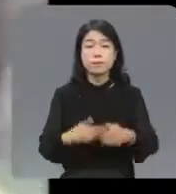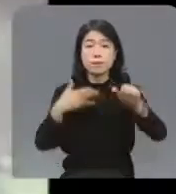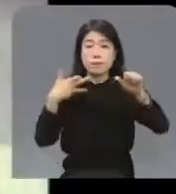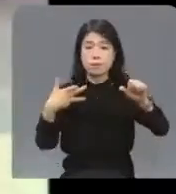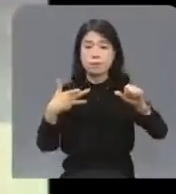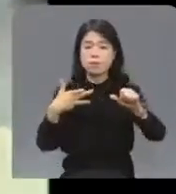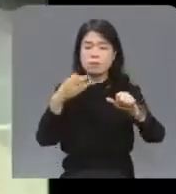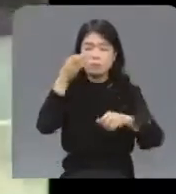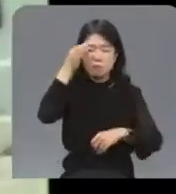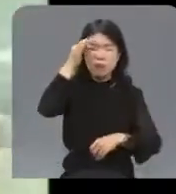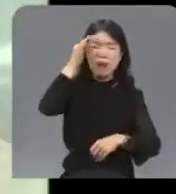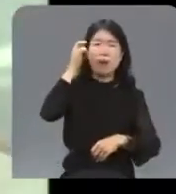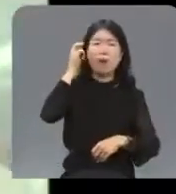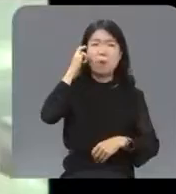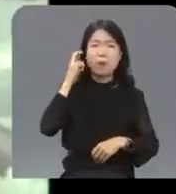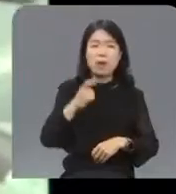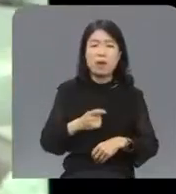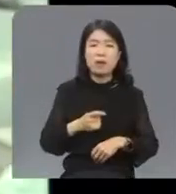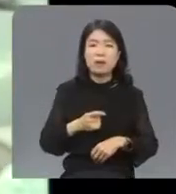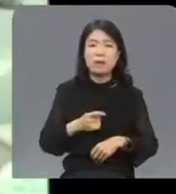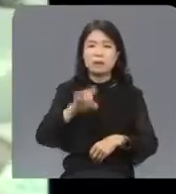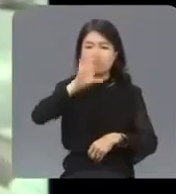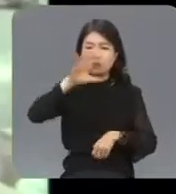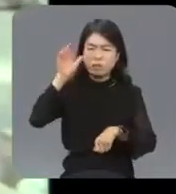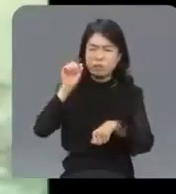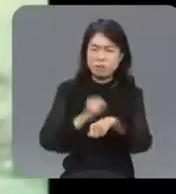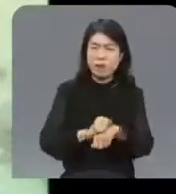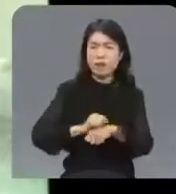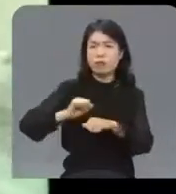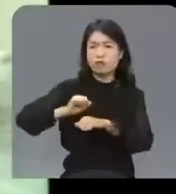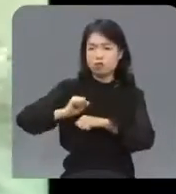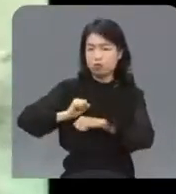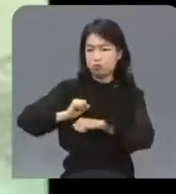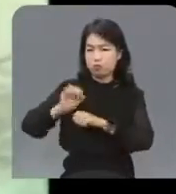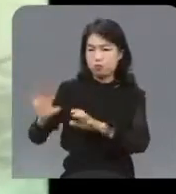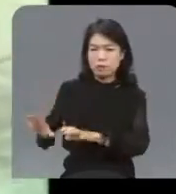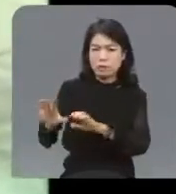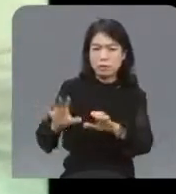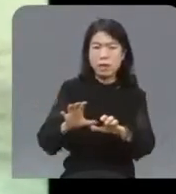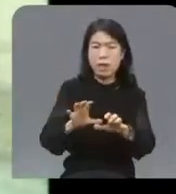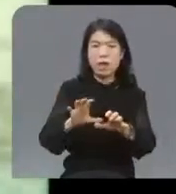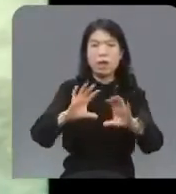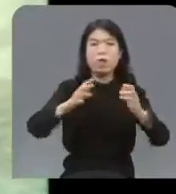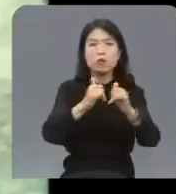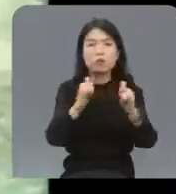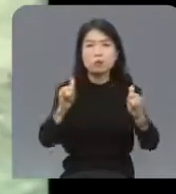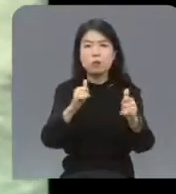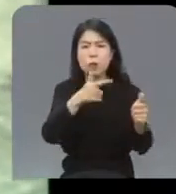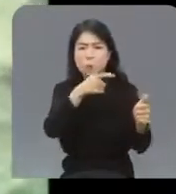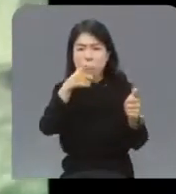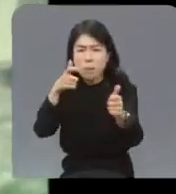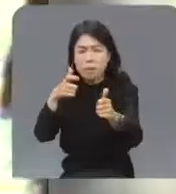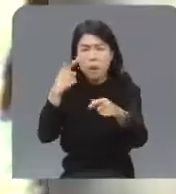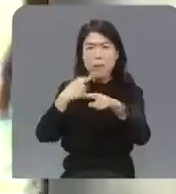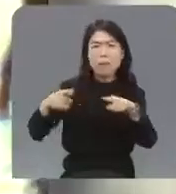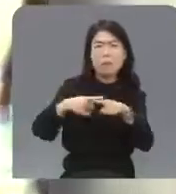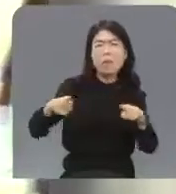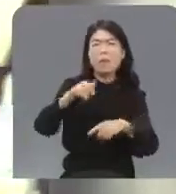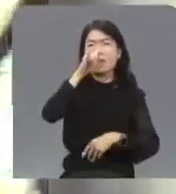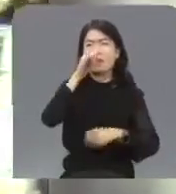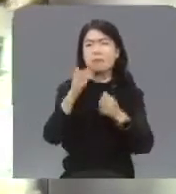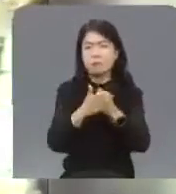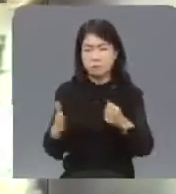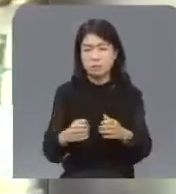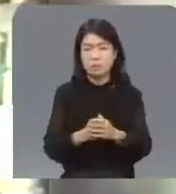5.18이 잔혹했던 건 가장 잘 훈련된 공수부대를 투입해 국민들에게 총칼을 겨눴기 때문입니다.